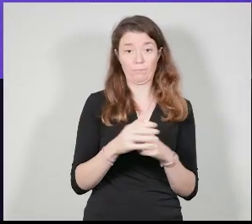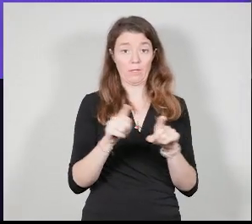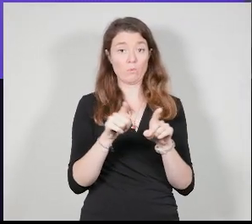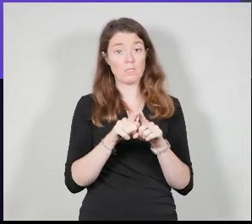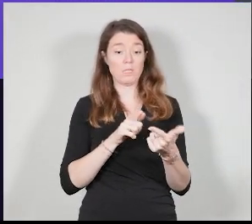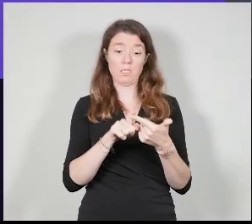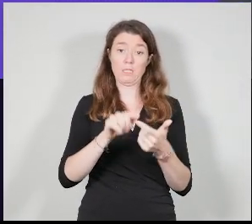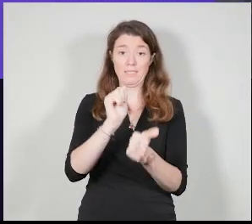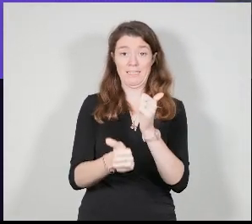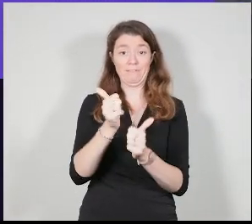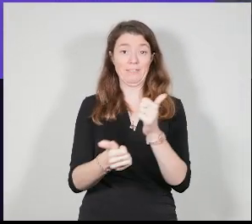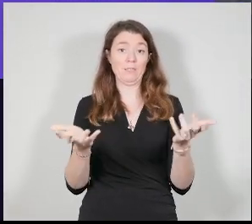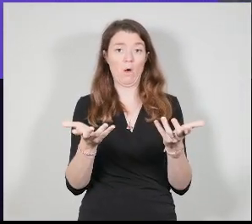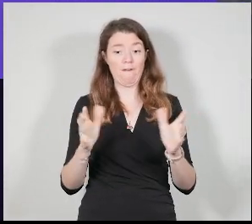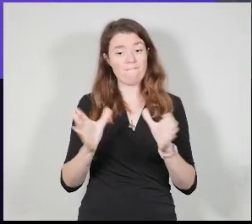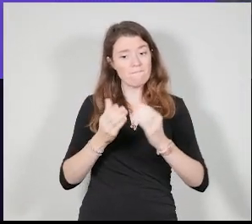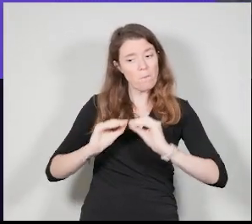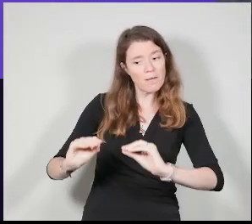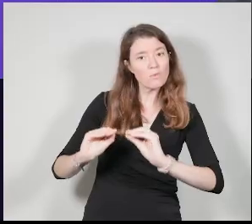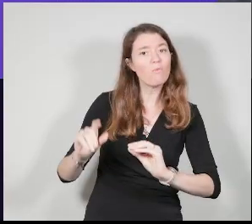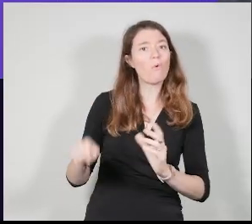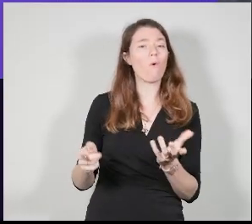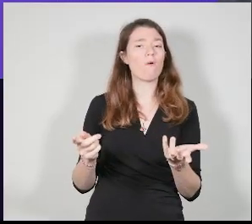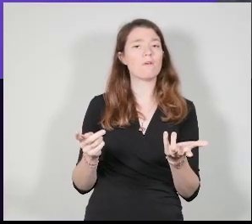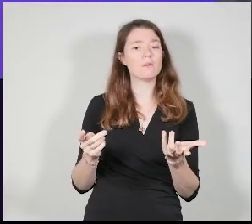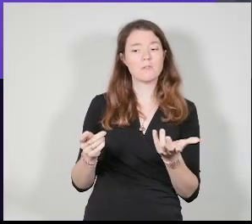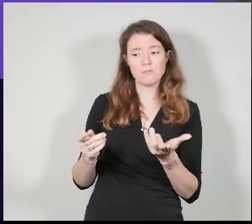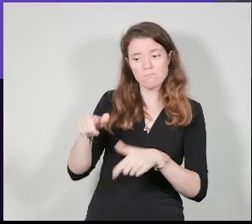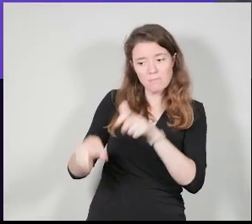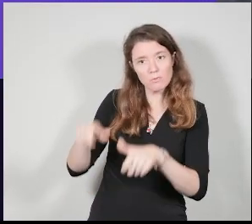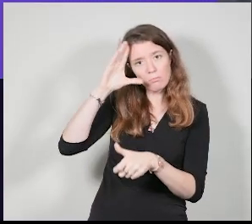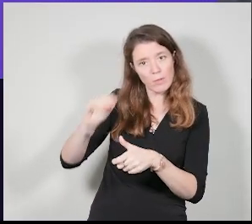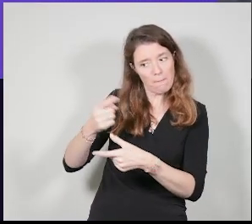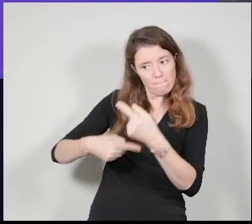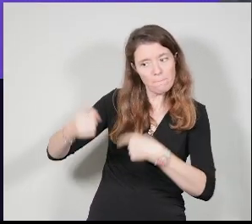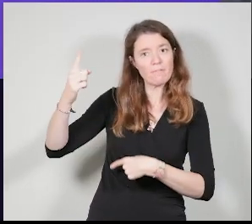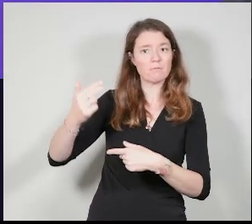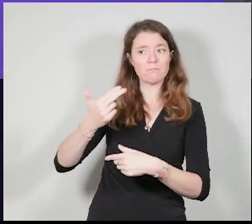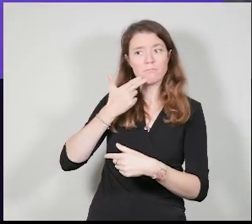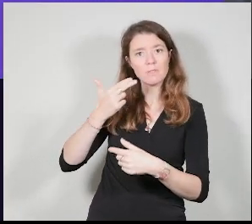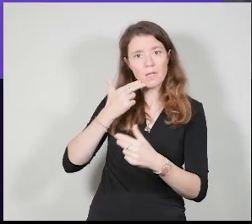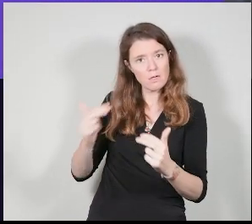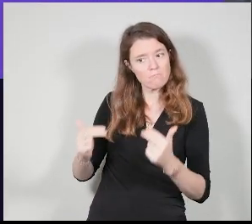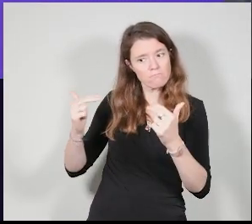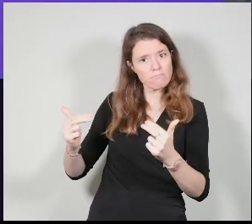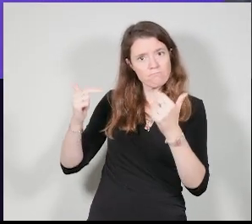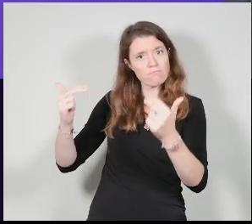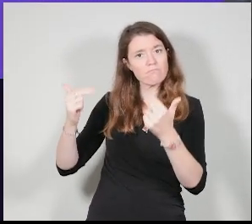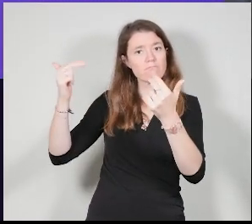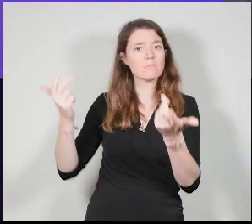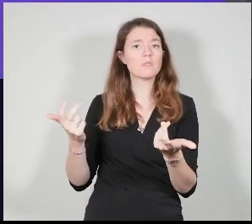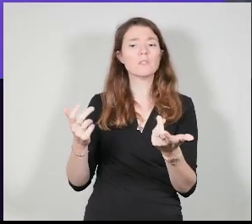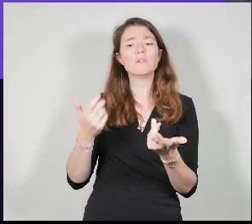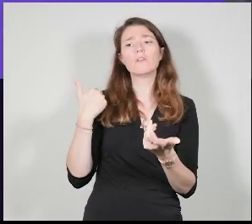défi de formation, de faire progresser les qualifications. Je parlais des